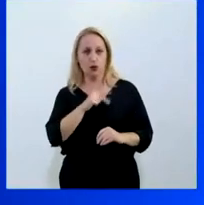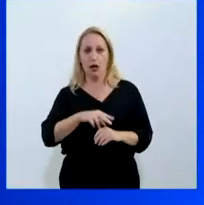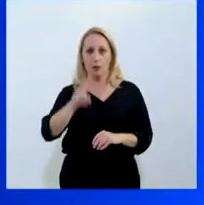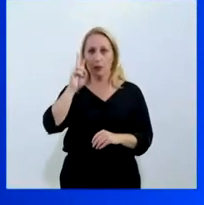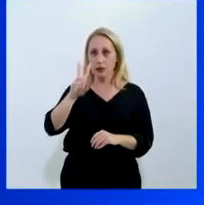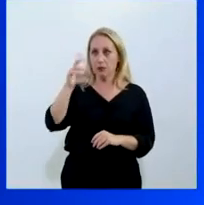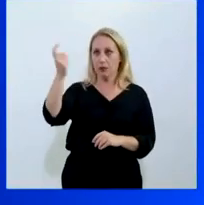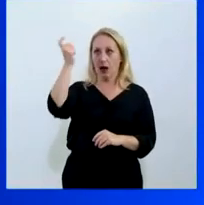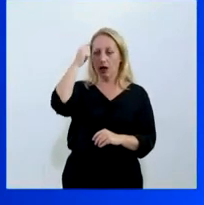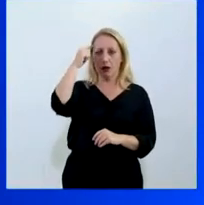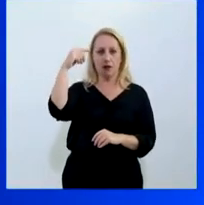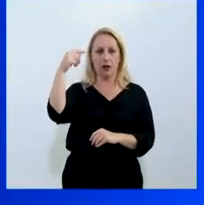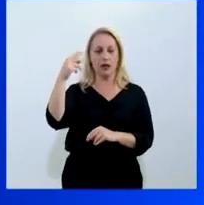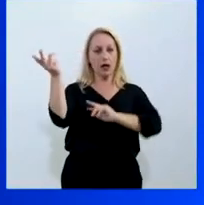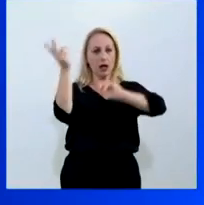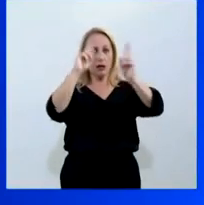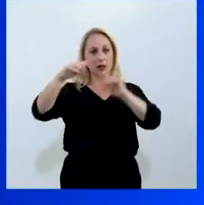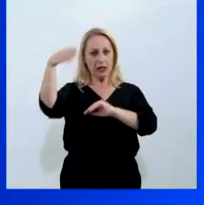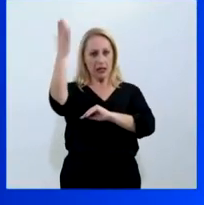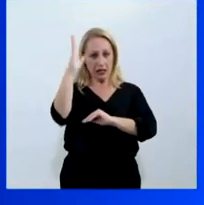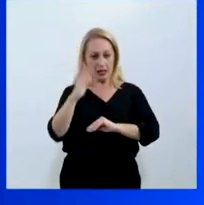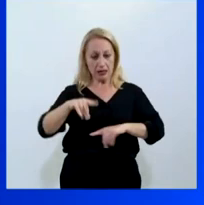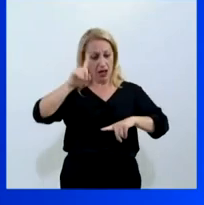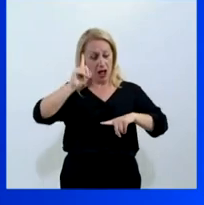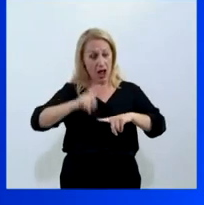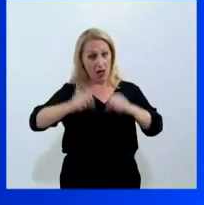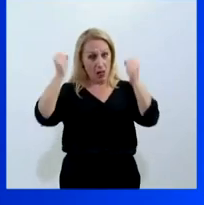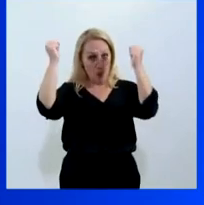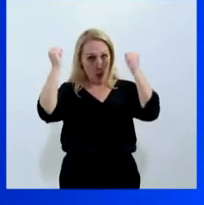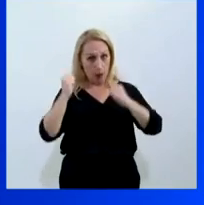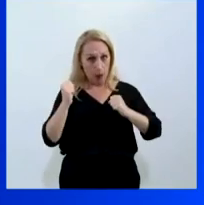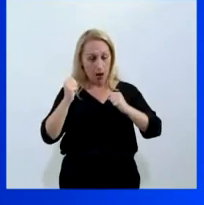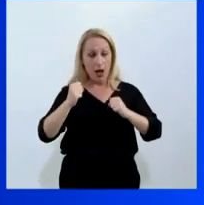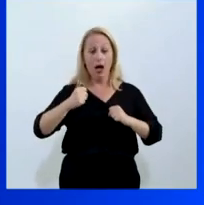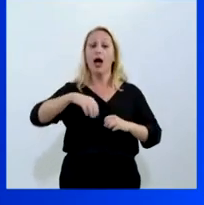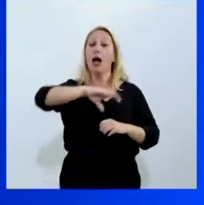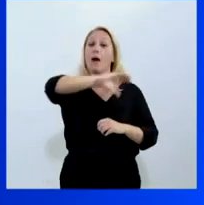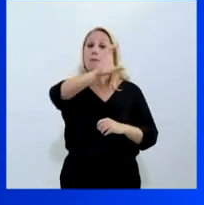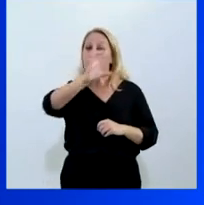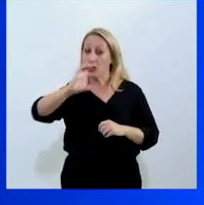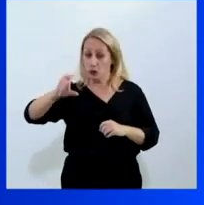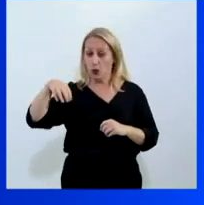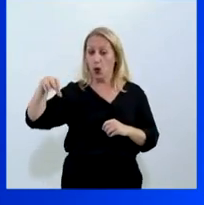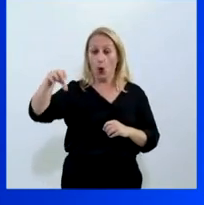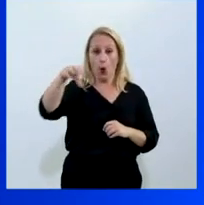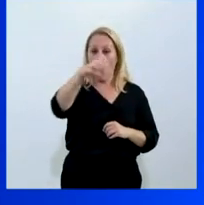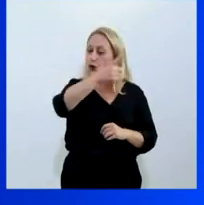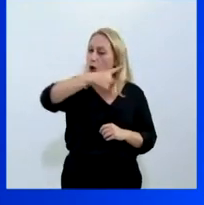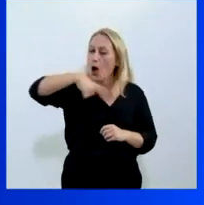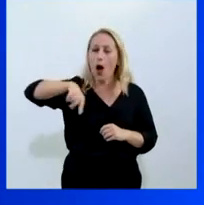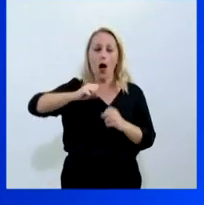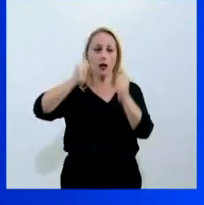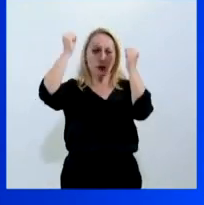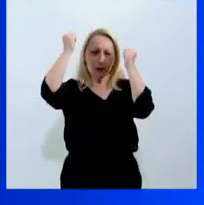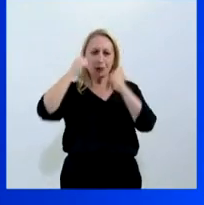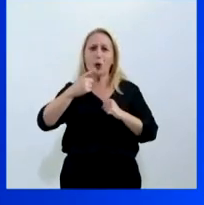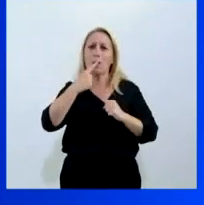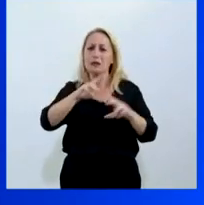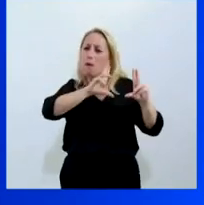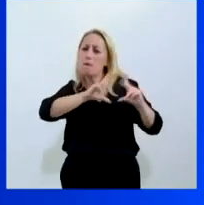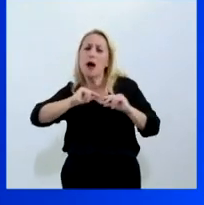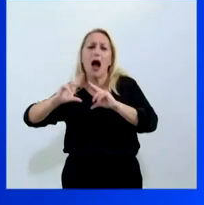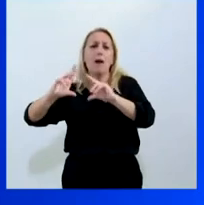πατρίδα μας, αλλά όχι μόνο. Χτυπάει ολόκληρη τη Μεσόγειο και όλες οι χώρες της Μεσογείου βρίσκονται αντιμέτωπες με παρεμφερή